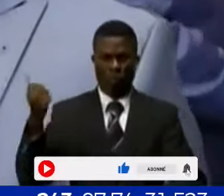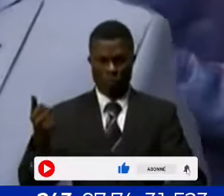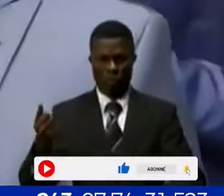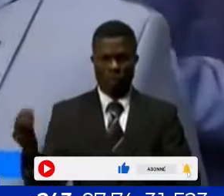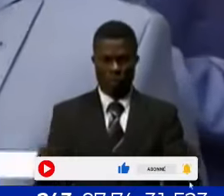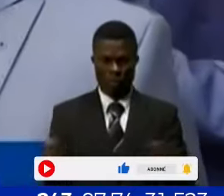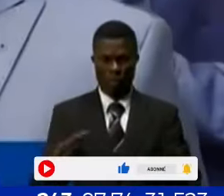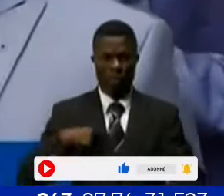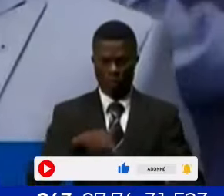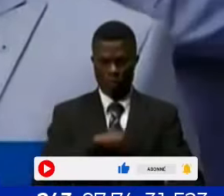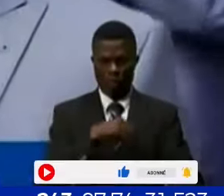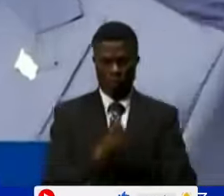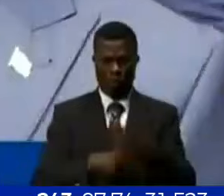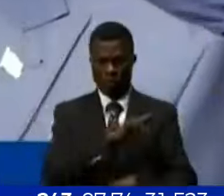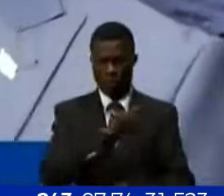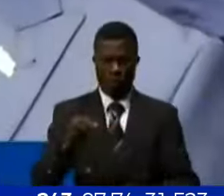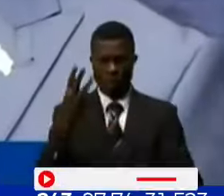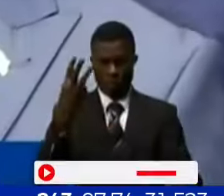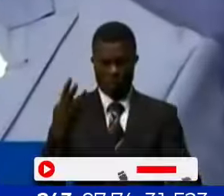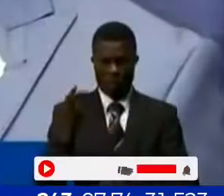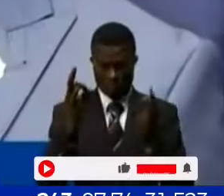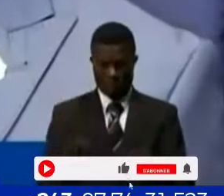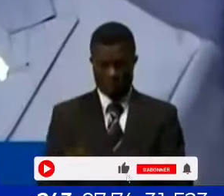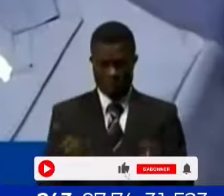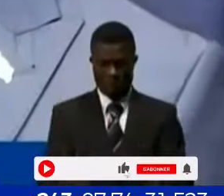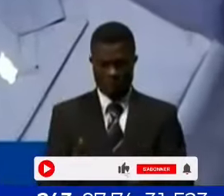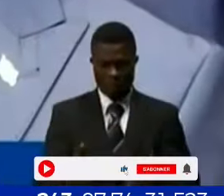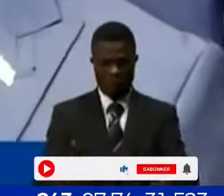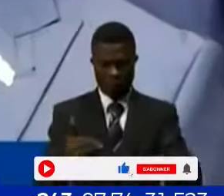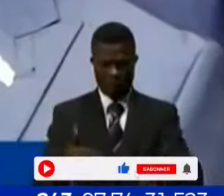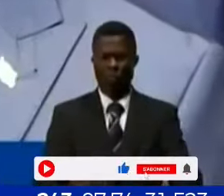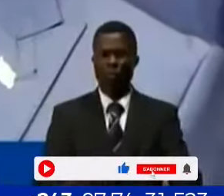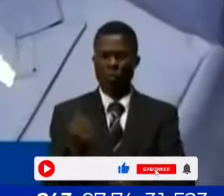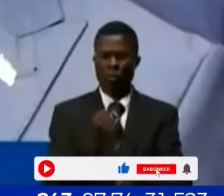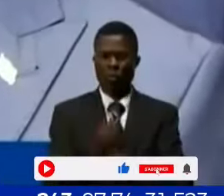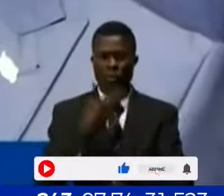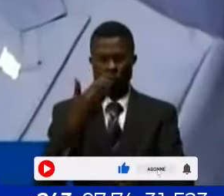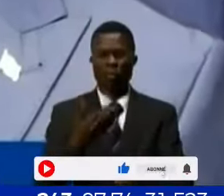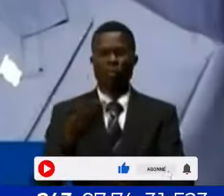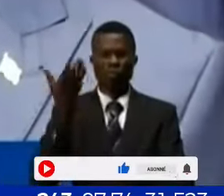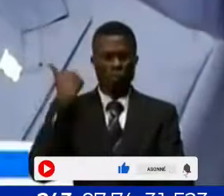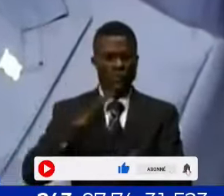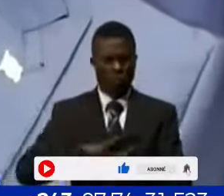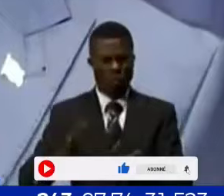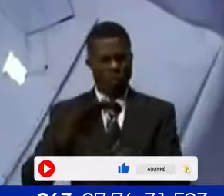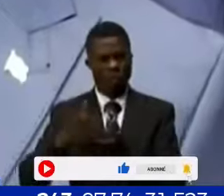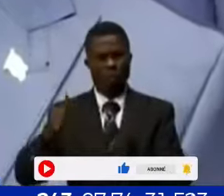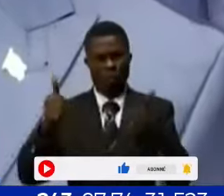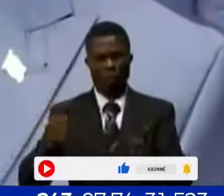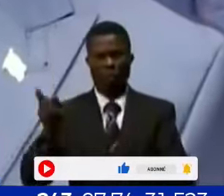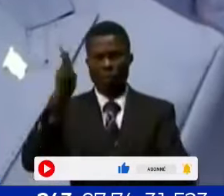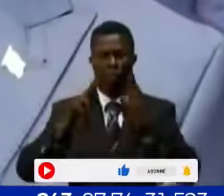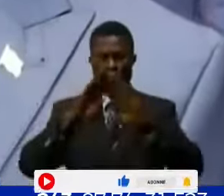nous avons déjà réalisé en 2023. Maintenant, il faut la performance qui accompagne la desserte en eau potable pour que le